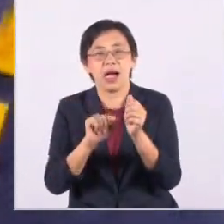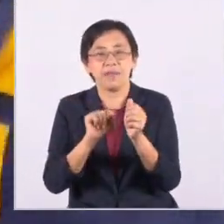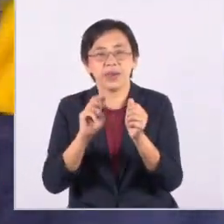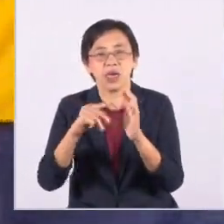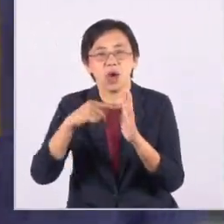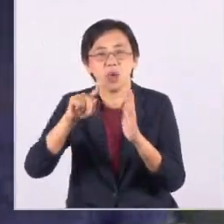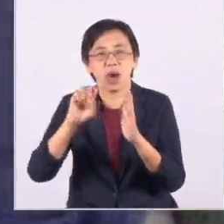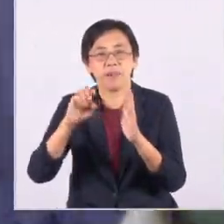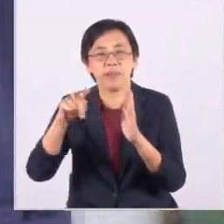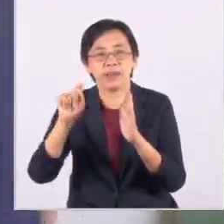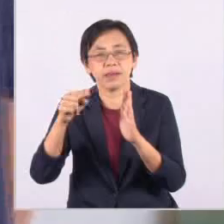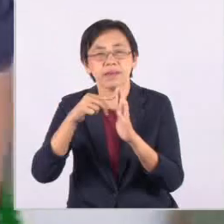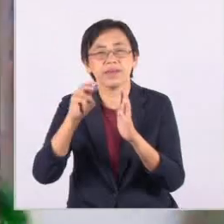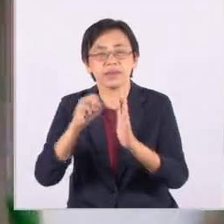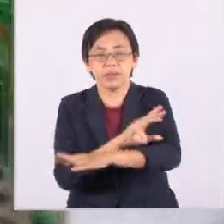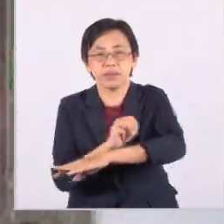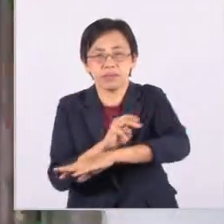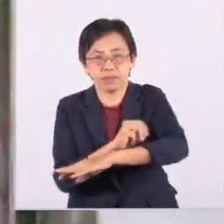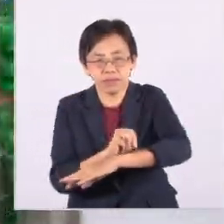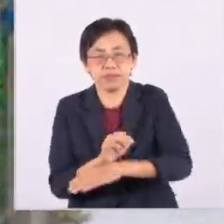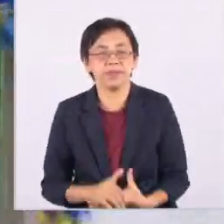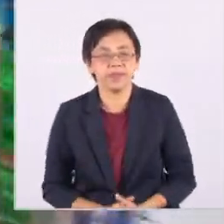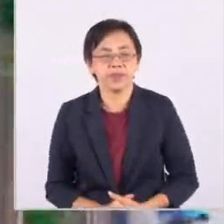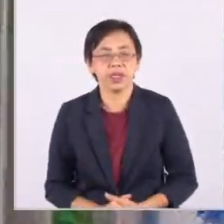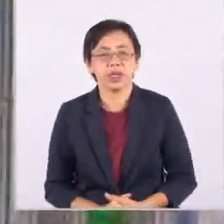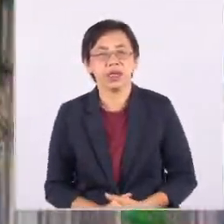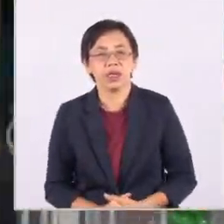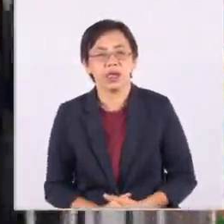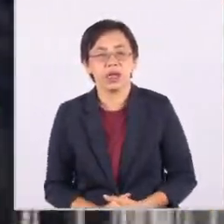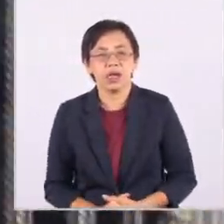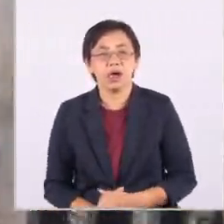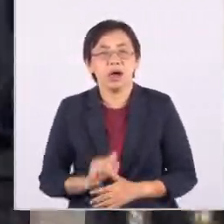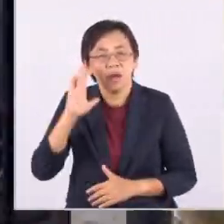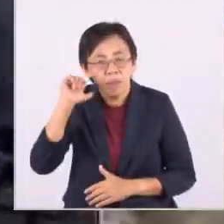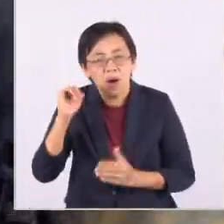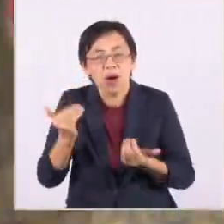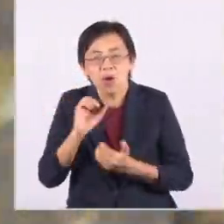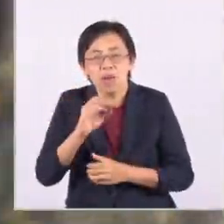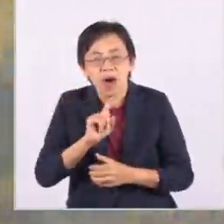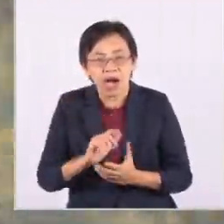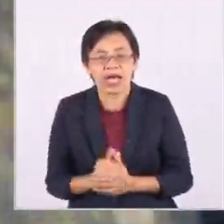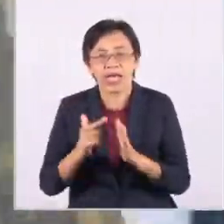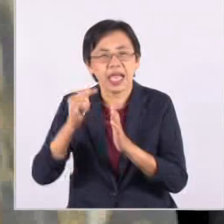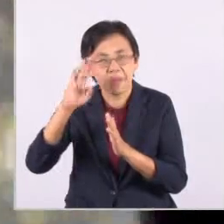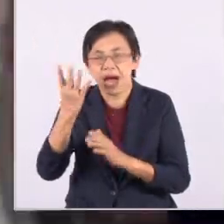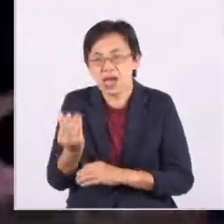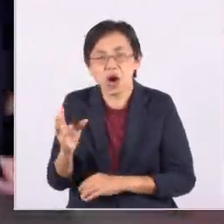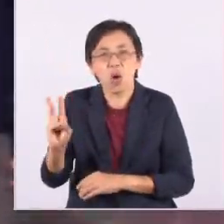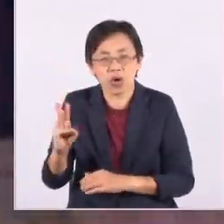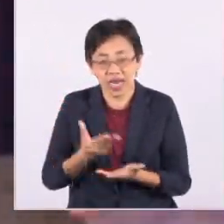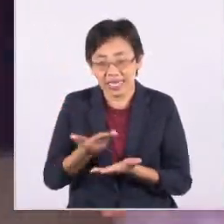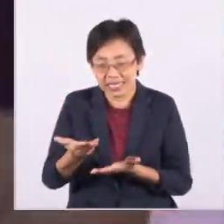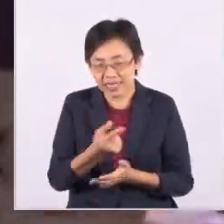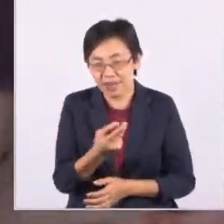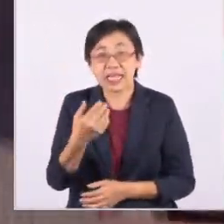วาปีปทุมจังหวัดมหาสารคามนะคะคือเขาก็บอกว่าเขามียาบ้าเนี่ยในห้องนอนเนี่ยเหลืออีก 6เม็ดซื้อมา 10เม็ดเนี่ย